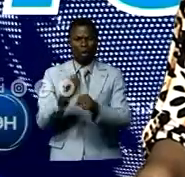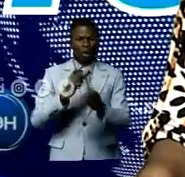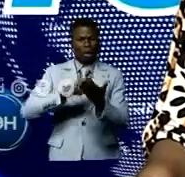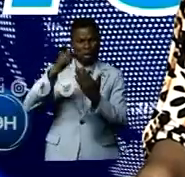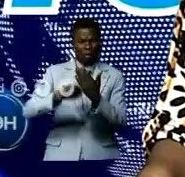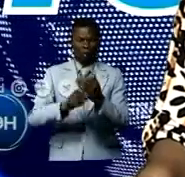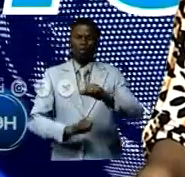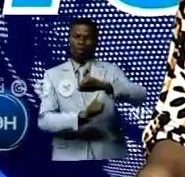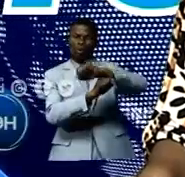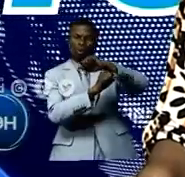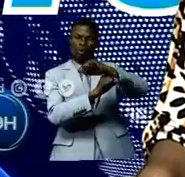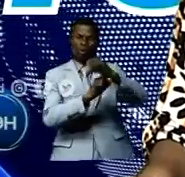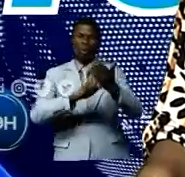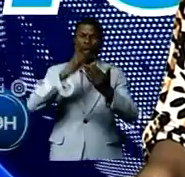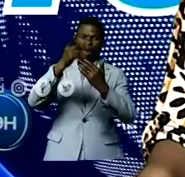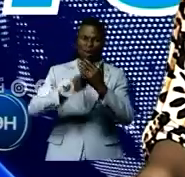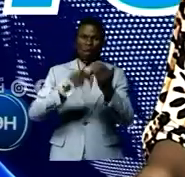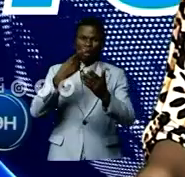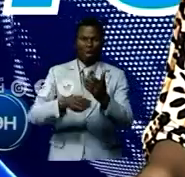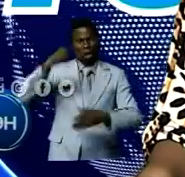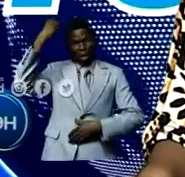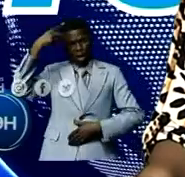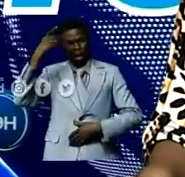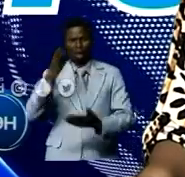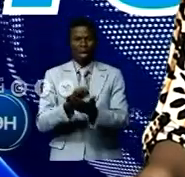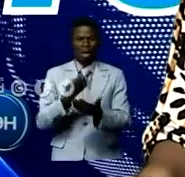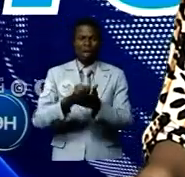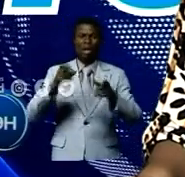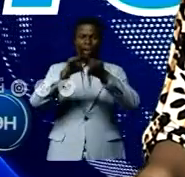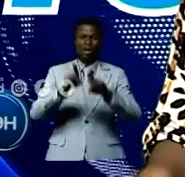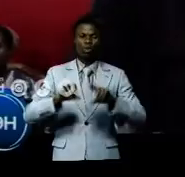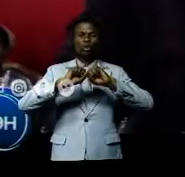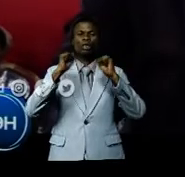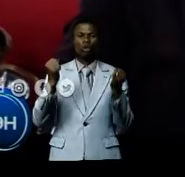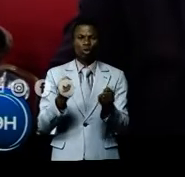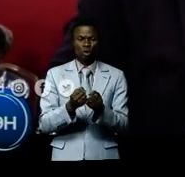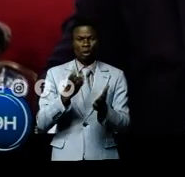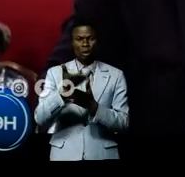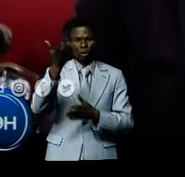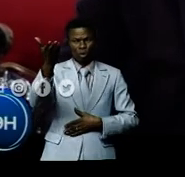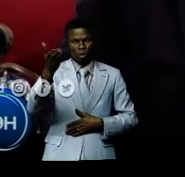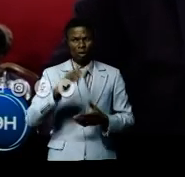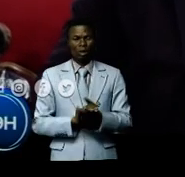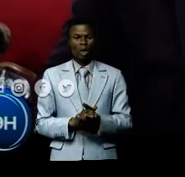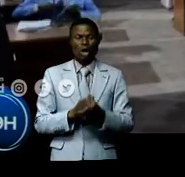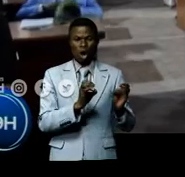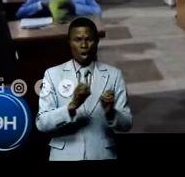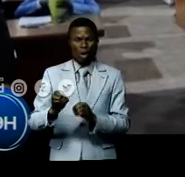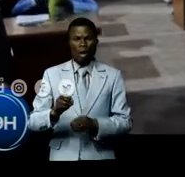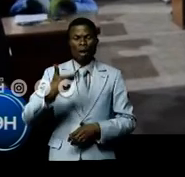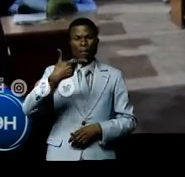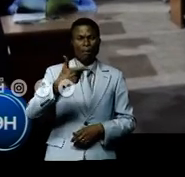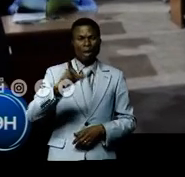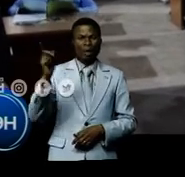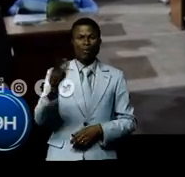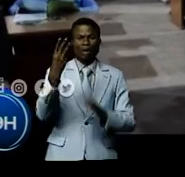les piliers, à savoir la politique économie sociale. Du Olomami a procédé ce mardi 28